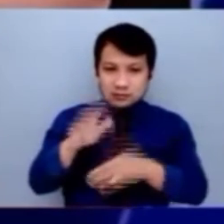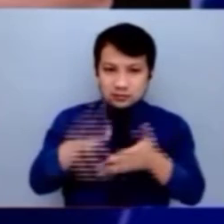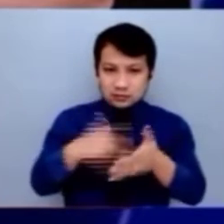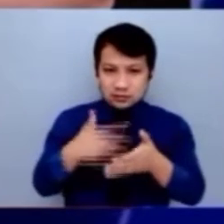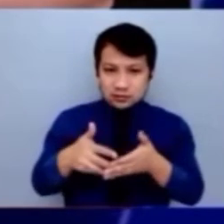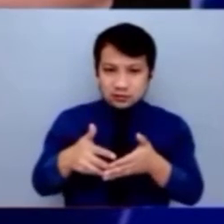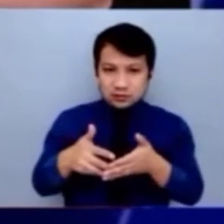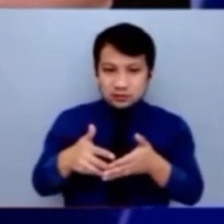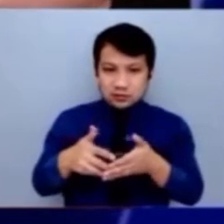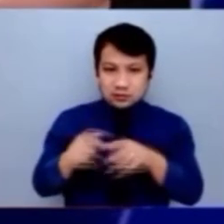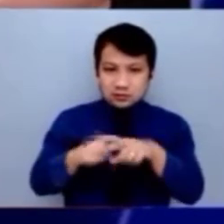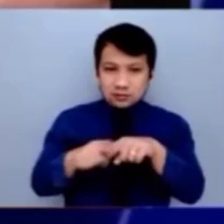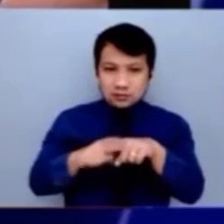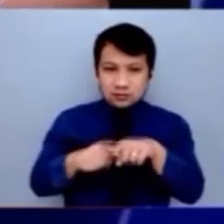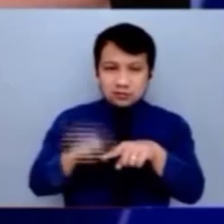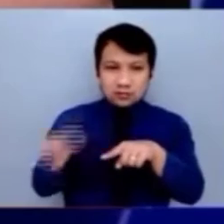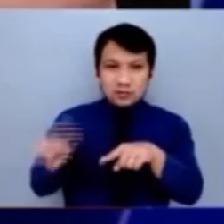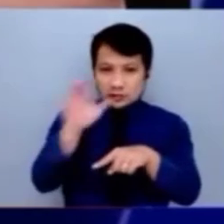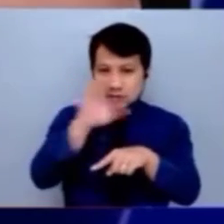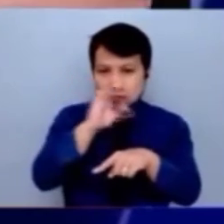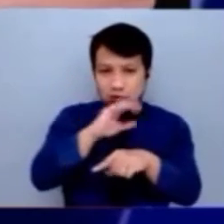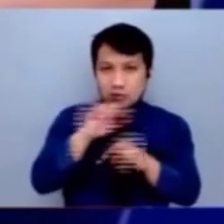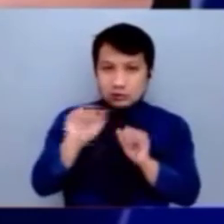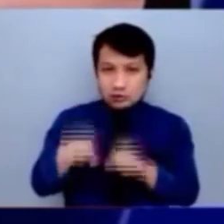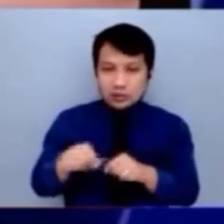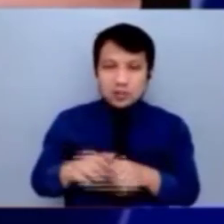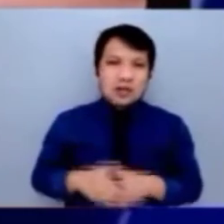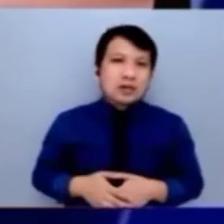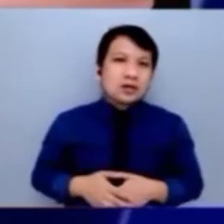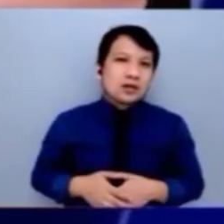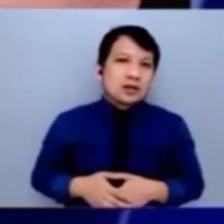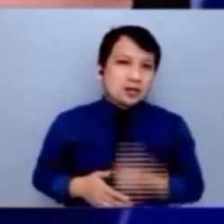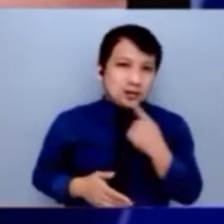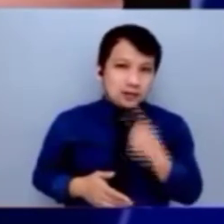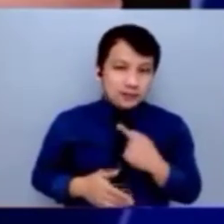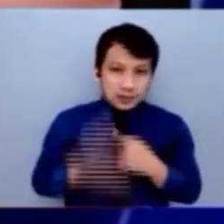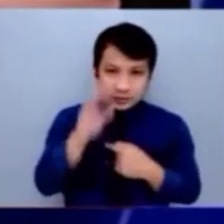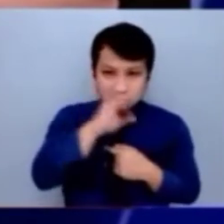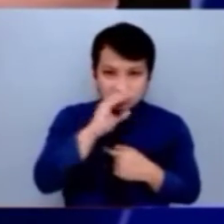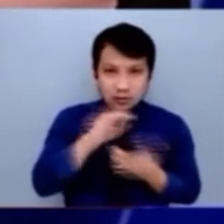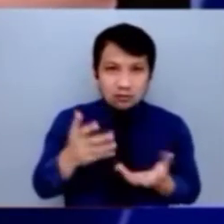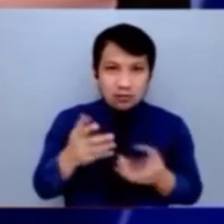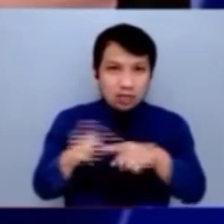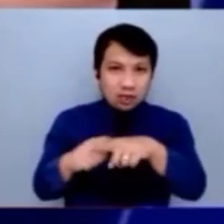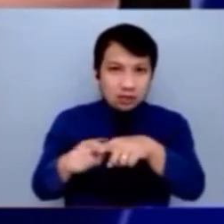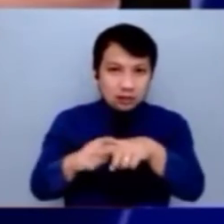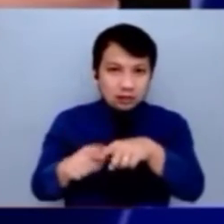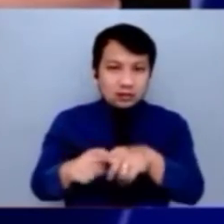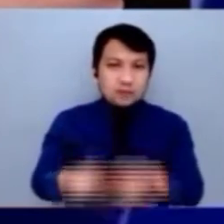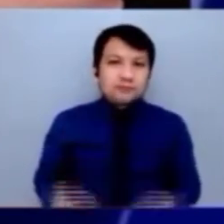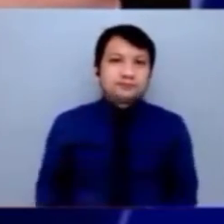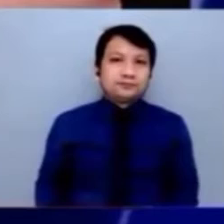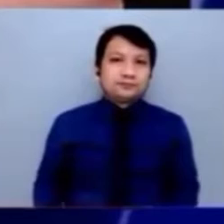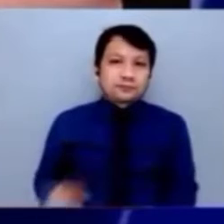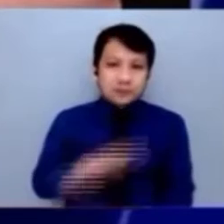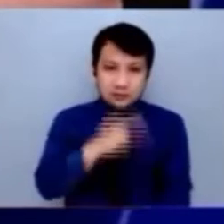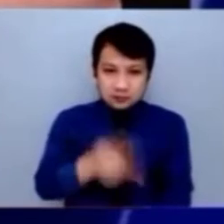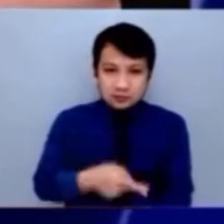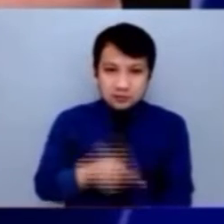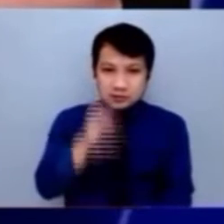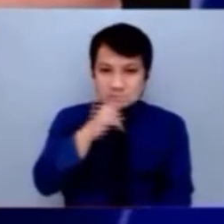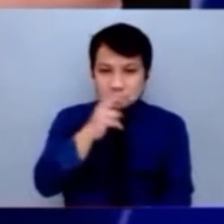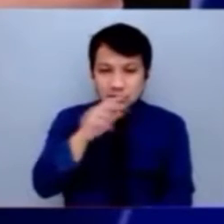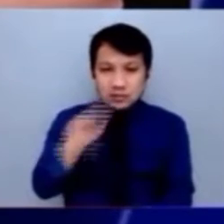kuryente dyan sa Cebu City mismo? Kasi talaga ang hirap i-imagine ang Cebu City, walang kuryente. That's the powerhouse of the Visayas That's di